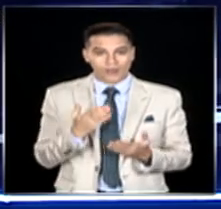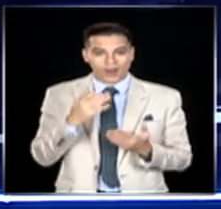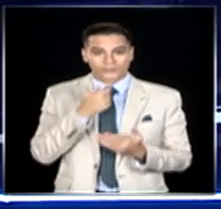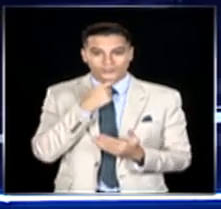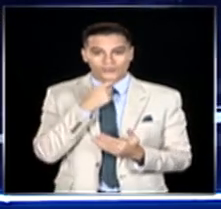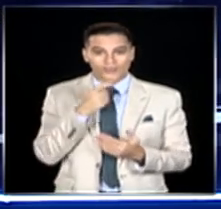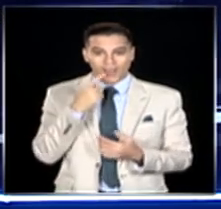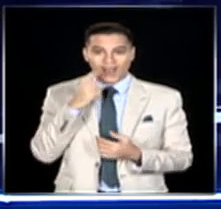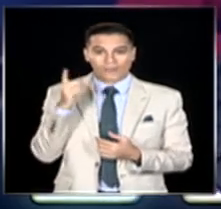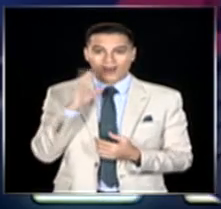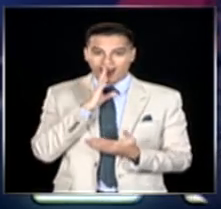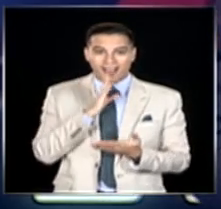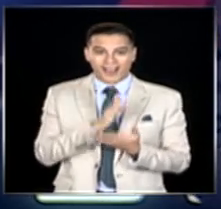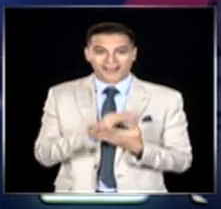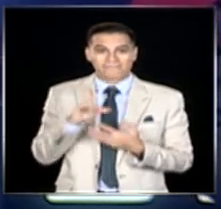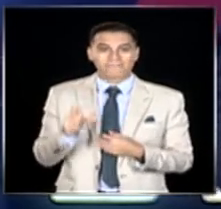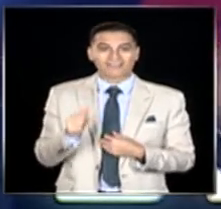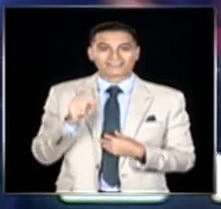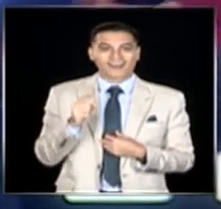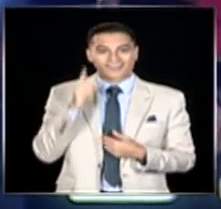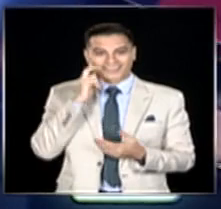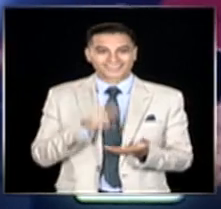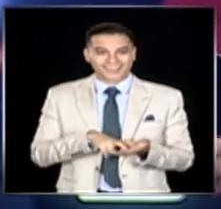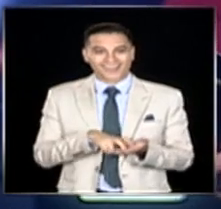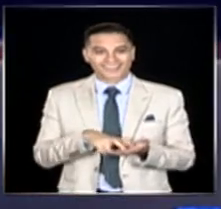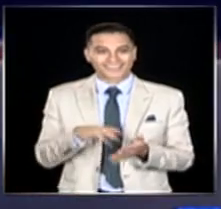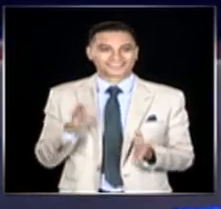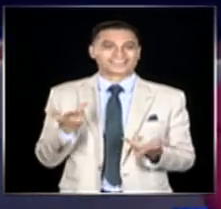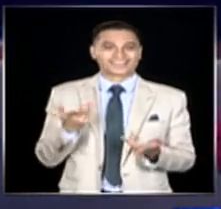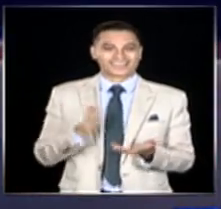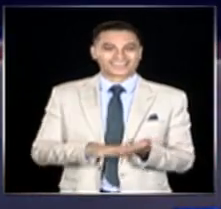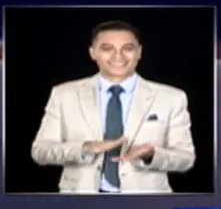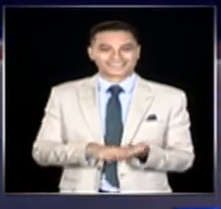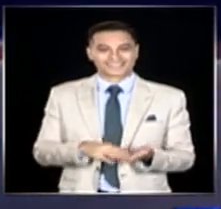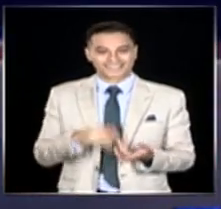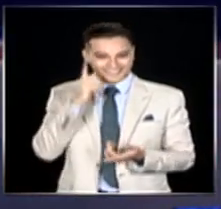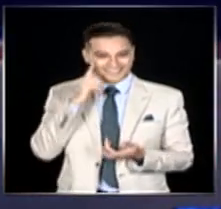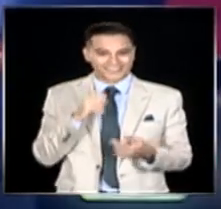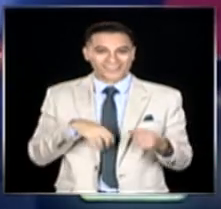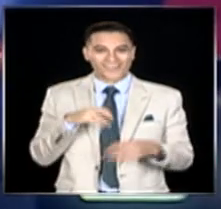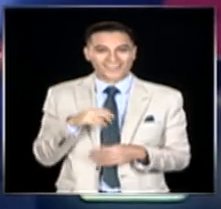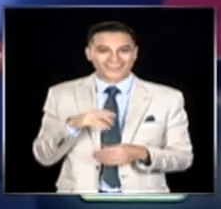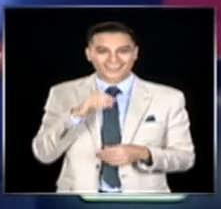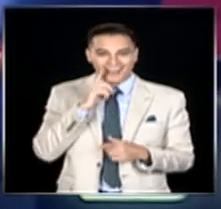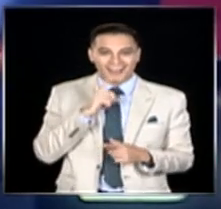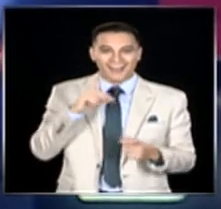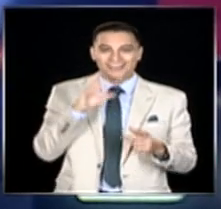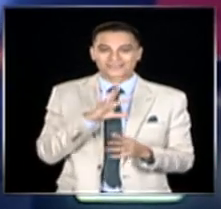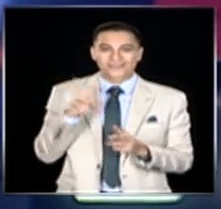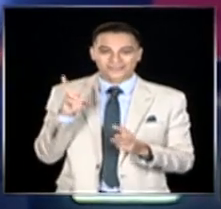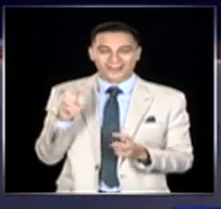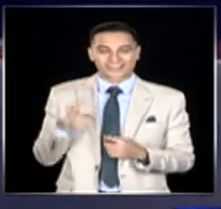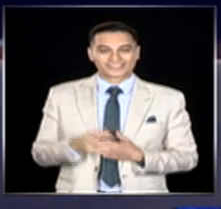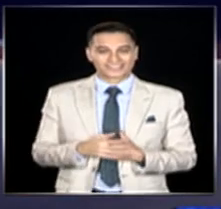عايز اقول لك حاجه، منار اتخضت يعني هو ايه اللي فيه ايه؟ بالظبط كده، هي مش ناقصه، حرام